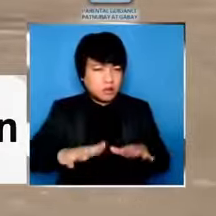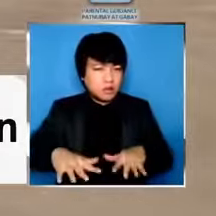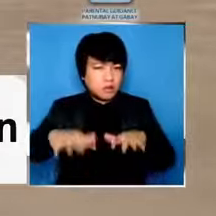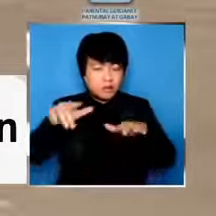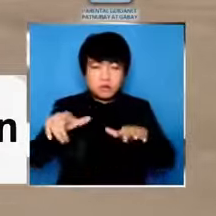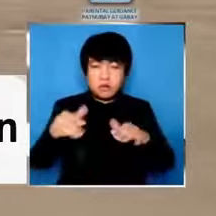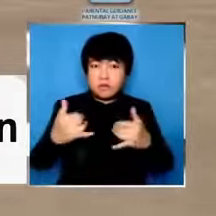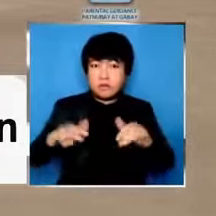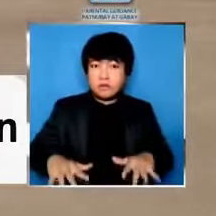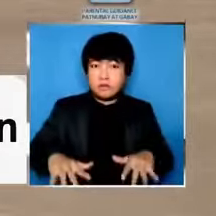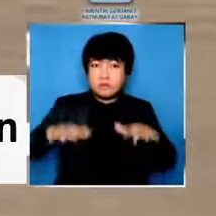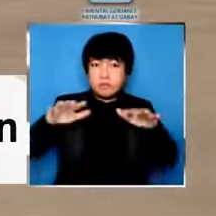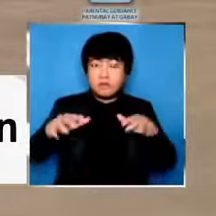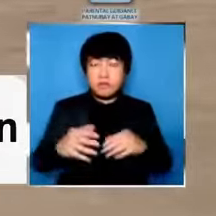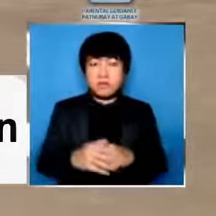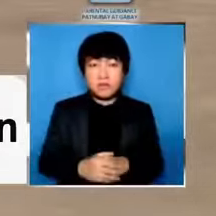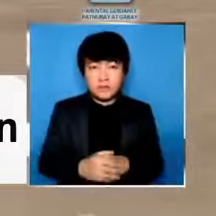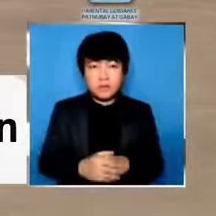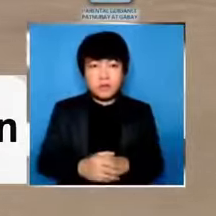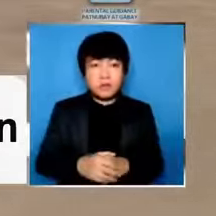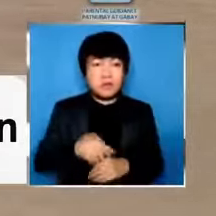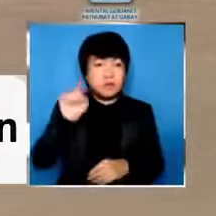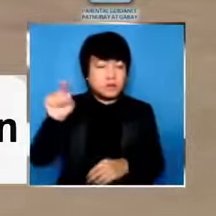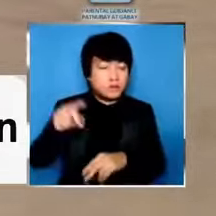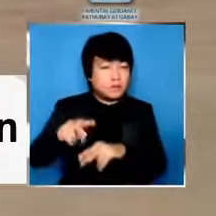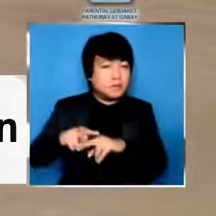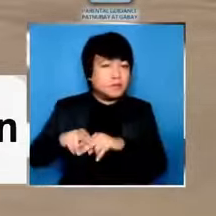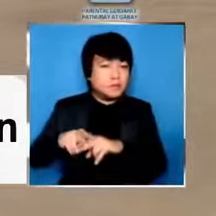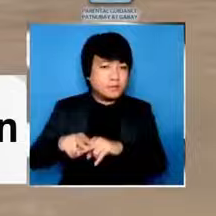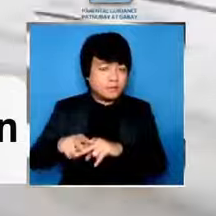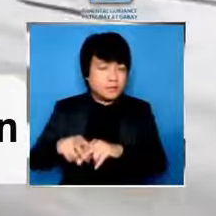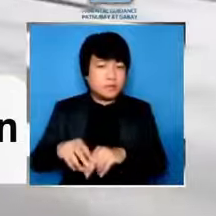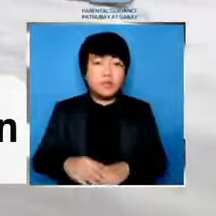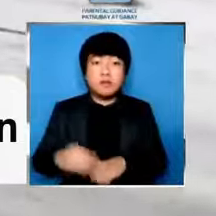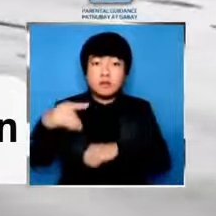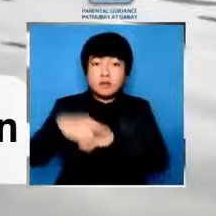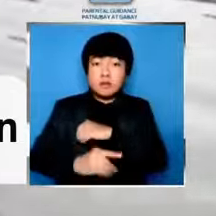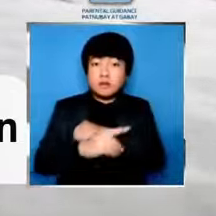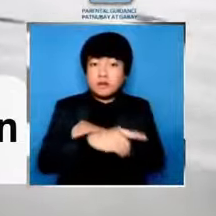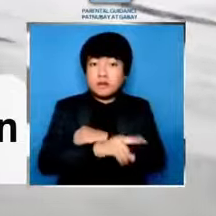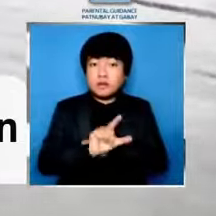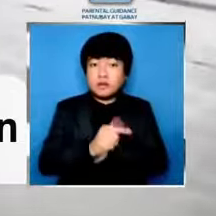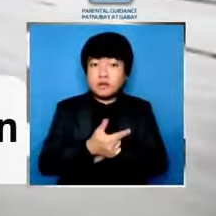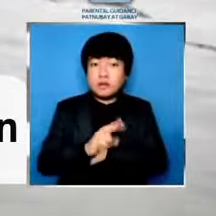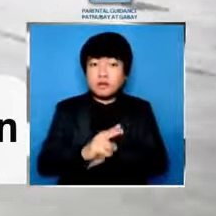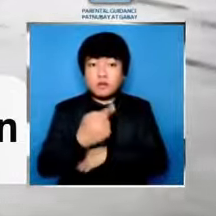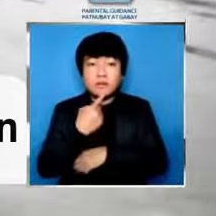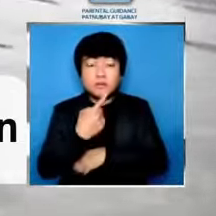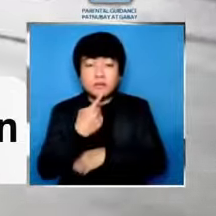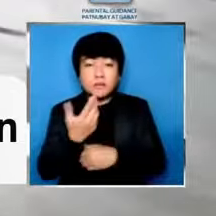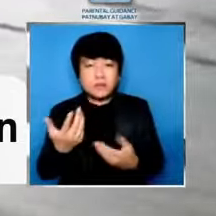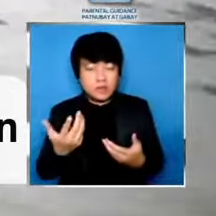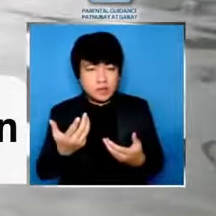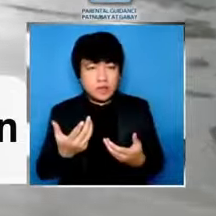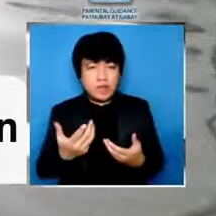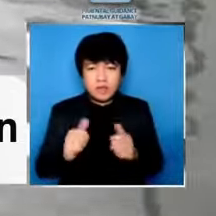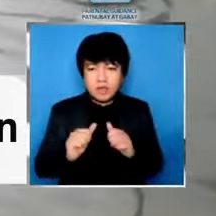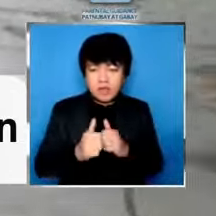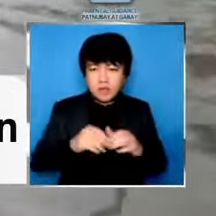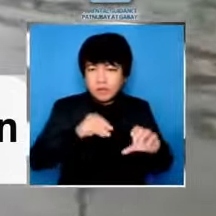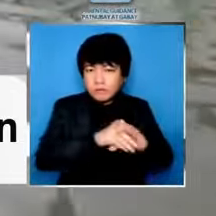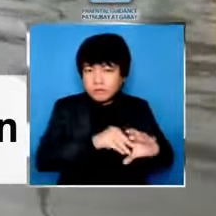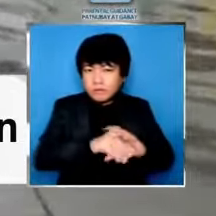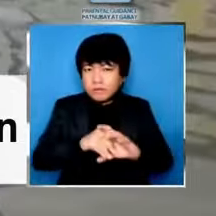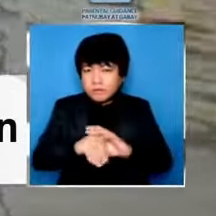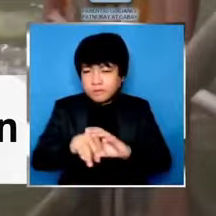barangay Talibaeo sa Calasieu, Pangasinan. Ang Dagupan City LGU nagsagawa ng declogging operation sa mga drainage canal kung saan nakita ang mga